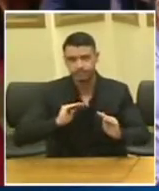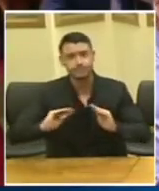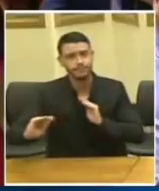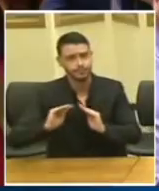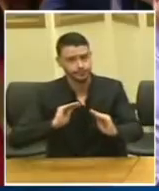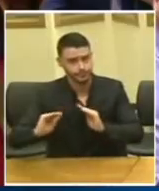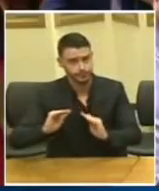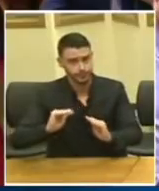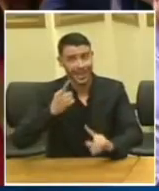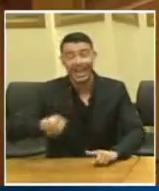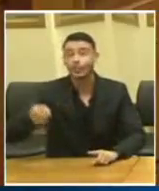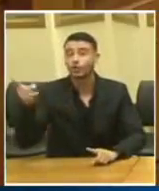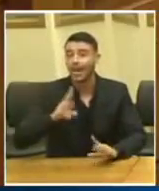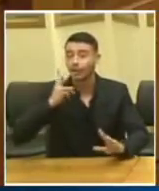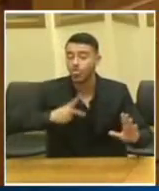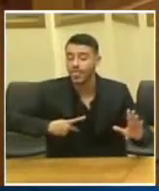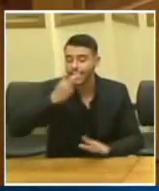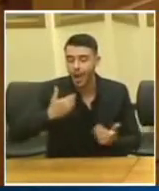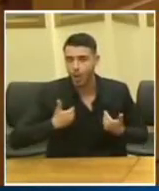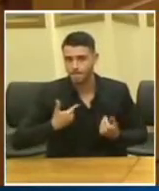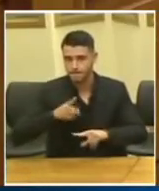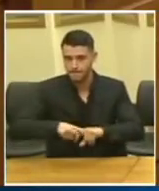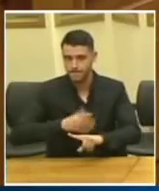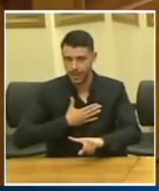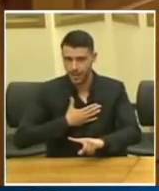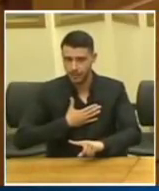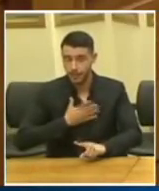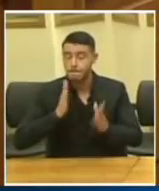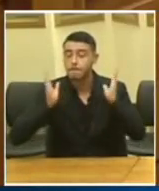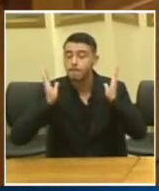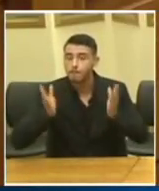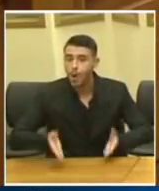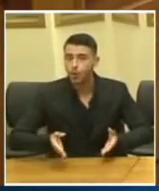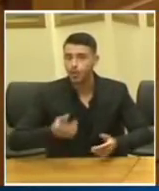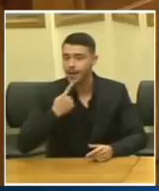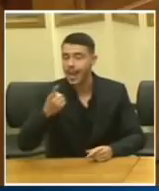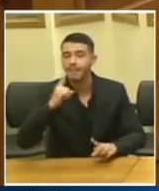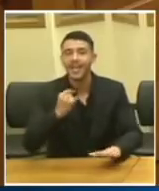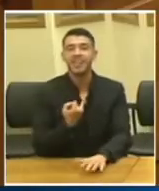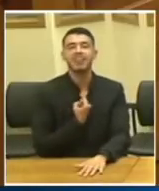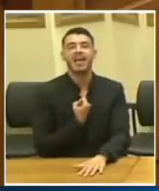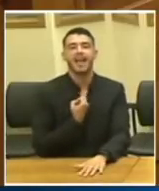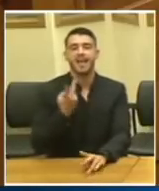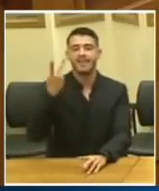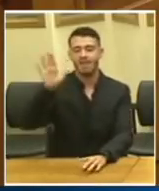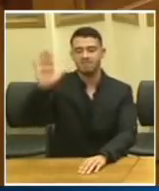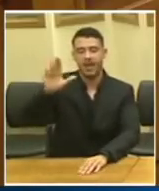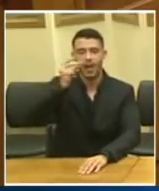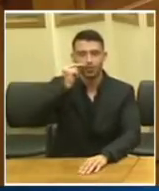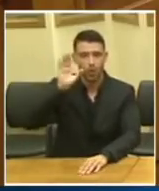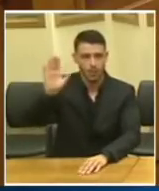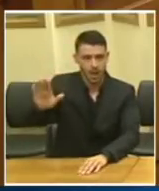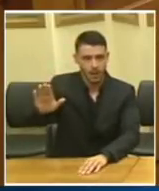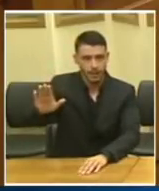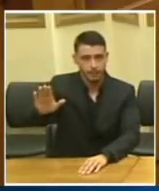απόλυτα το δικαίωμα να χαρακτηρίζουμε εμείς την ηθαγένεια των γειτόνων μας, ενώ